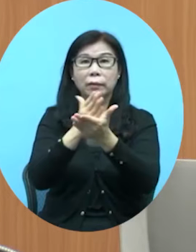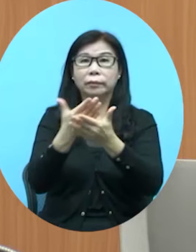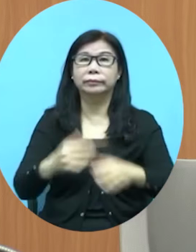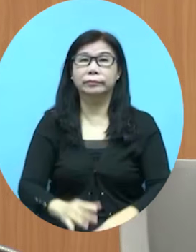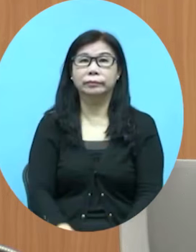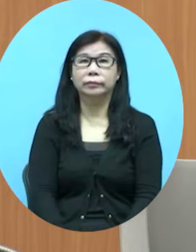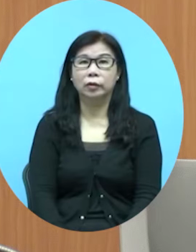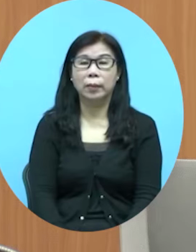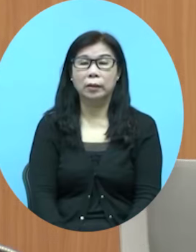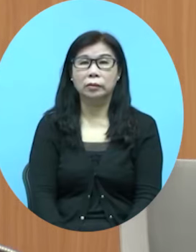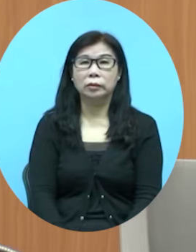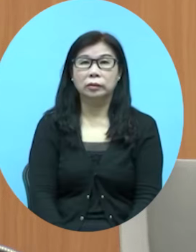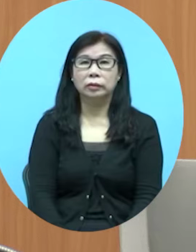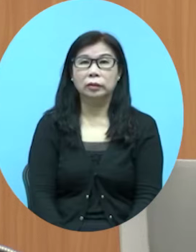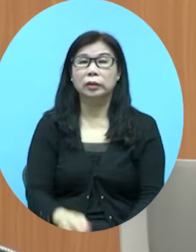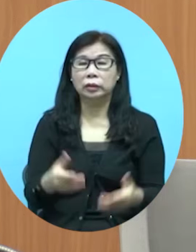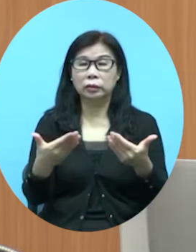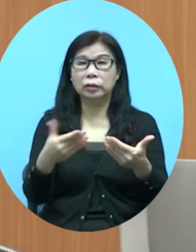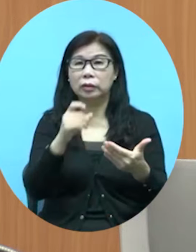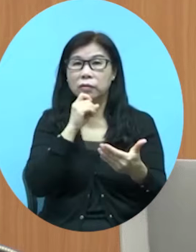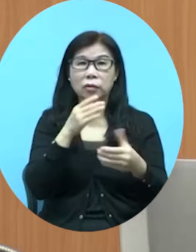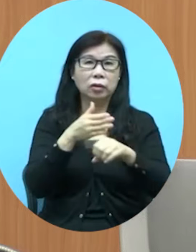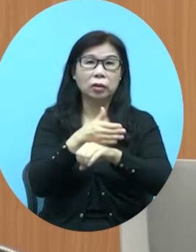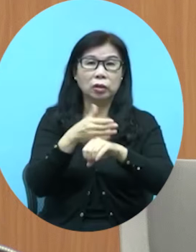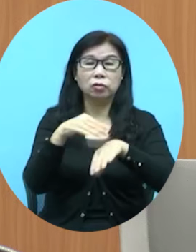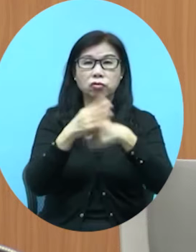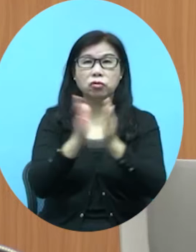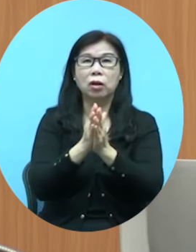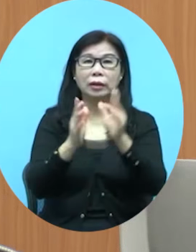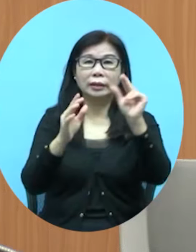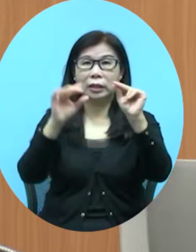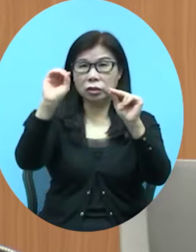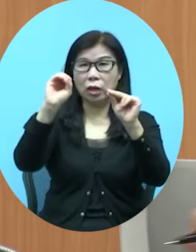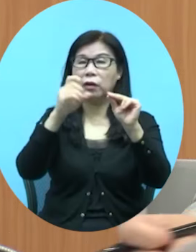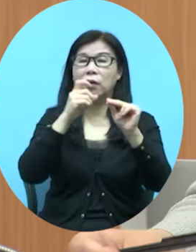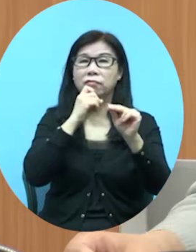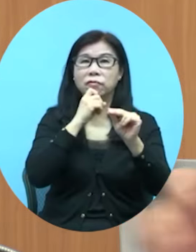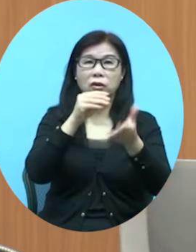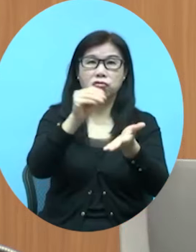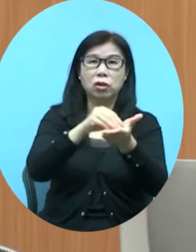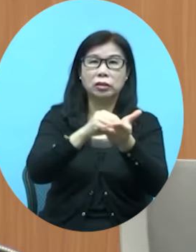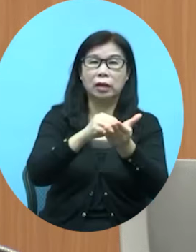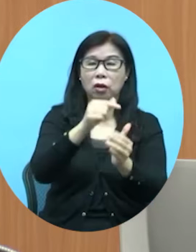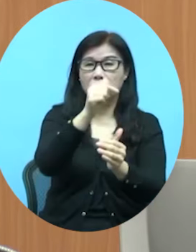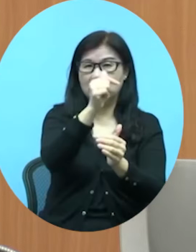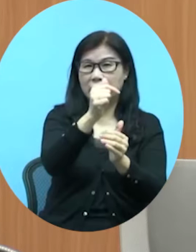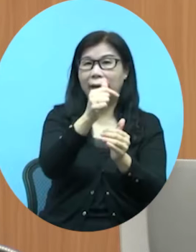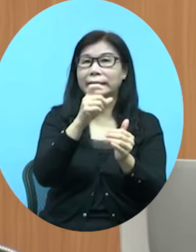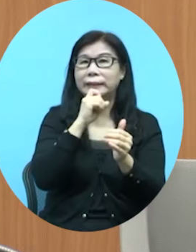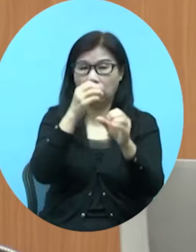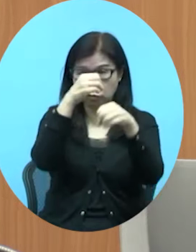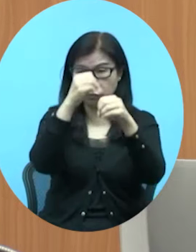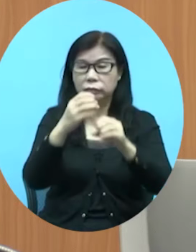另外我們也有多過70位初步陽性的個案剛才提到